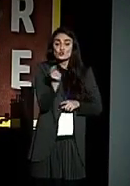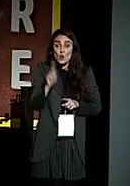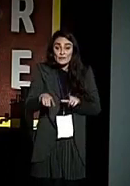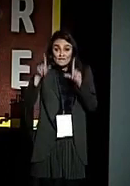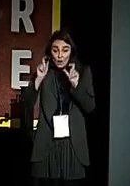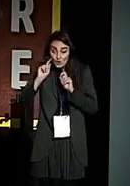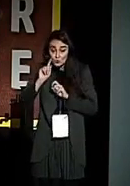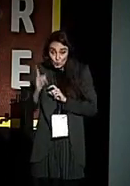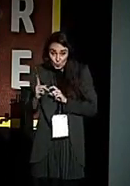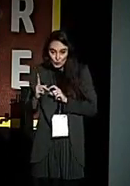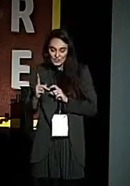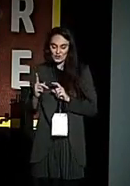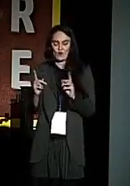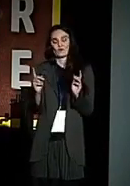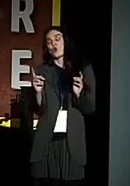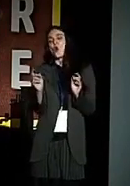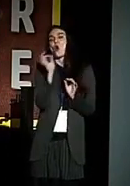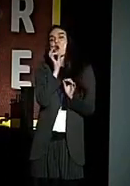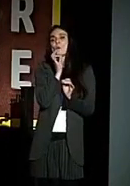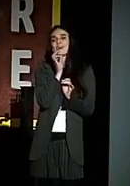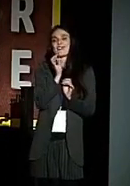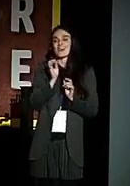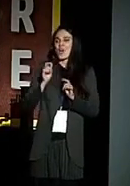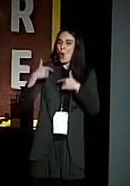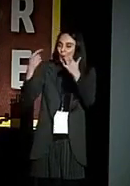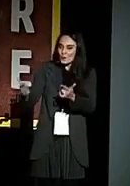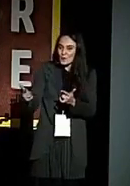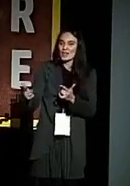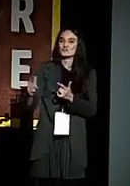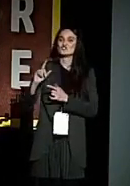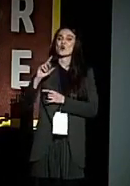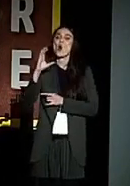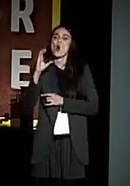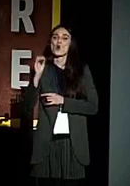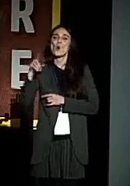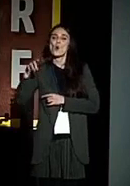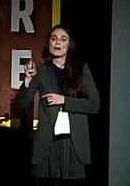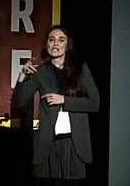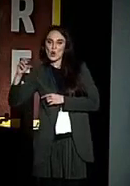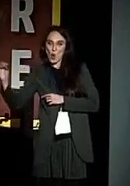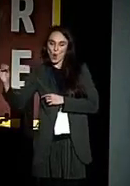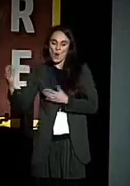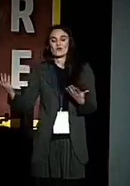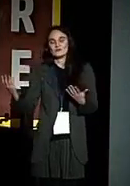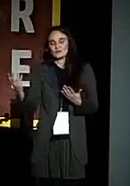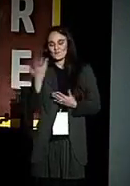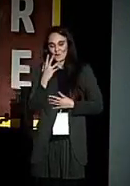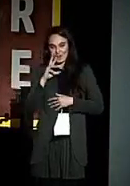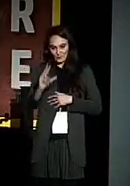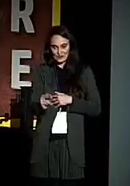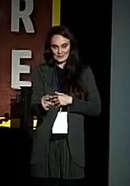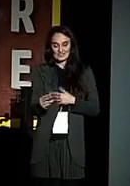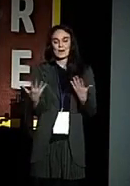un omaggio gentile a Gianni Cooperlo, questo mi sentivo il dovere di dirlo, ma è un piano per